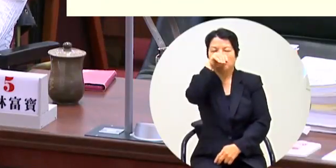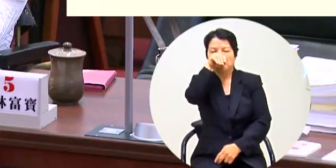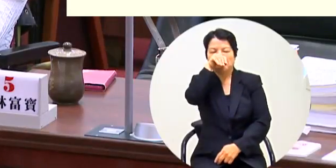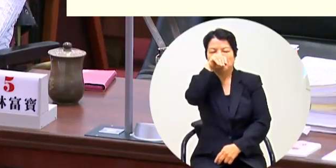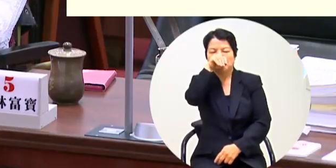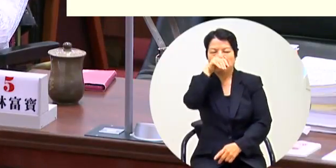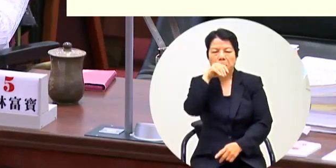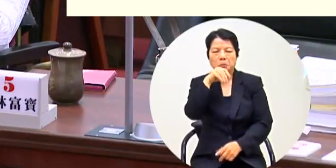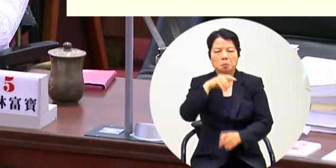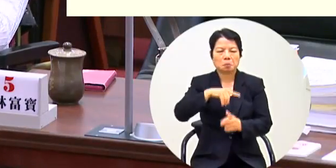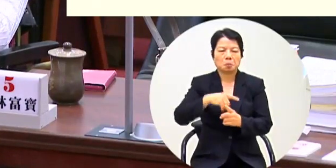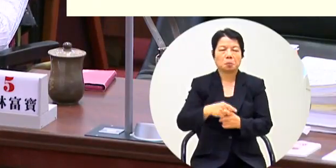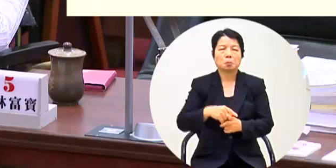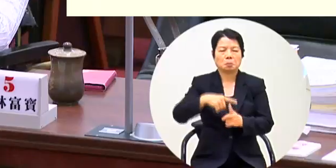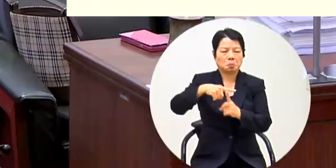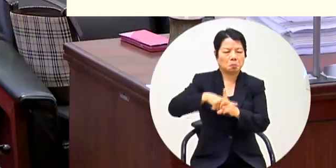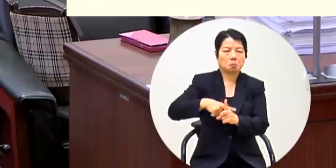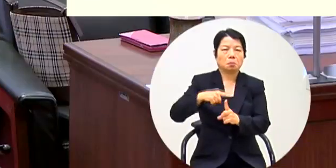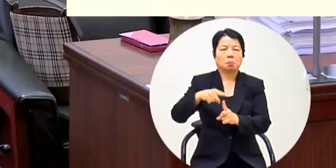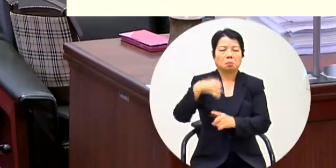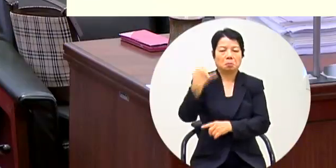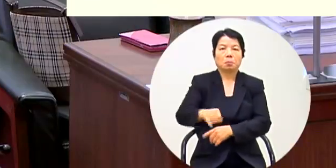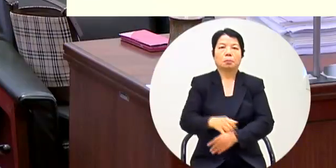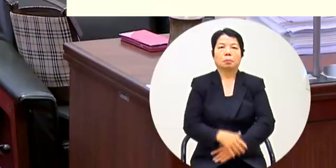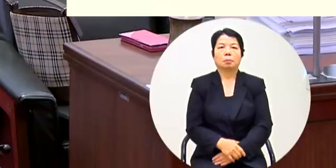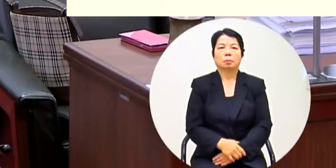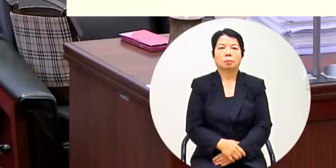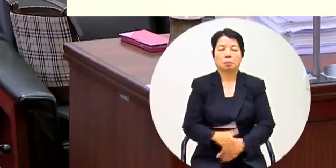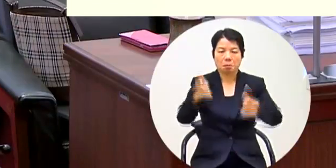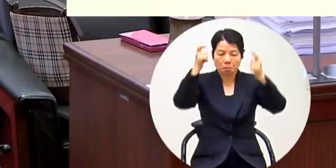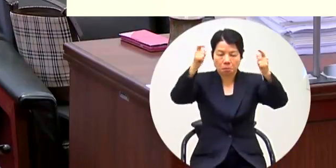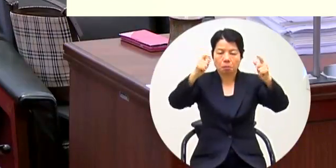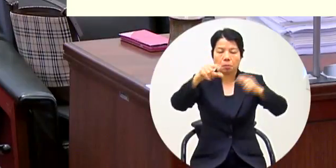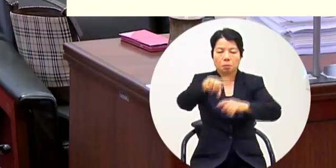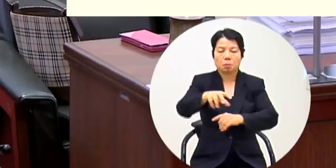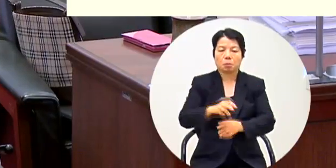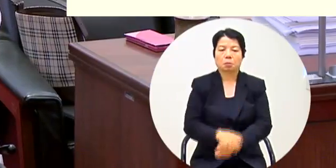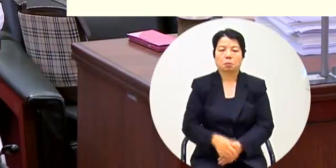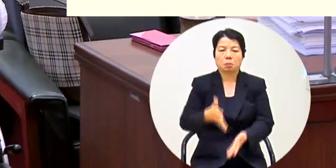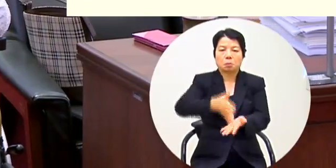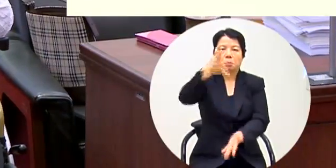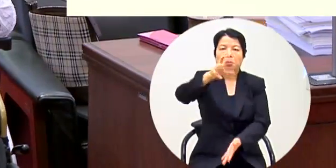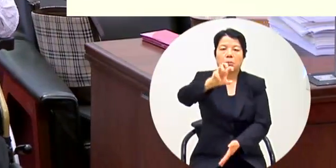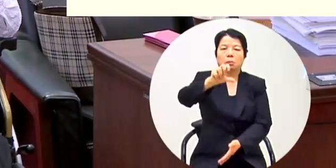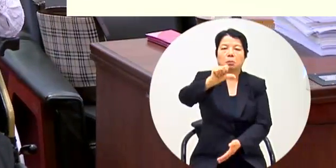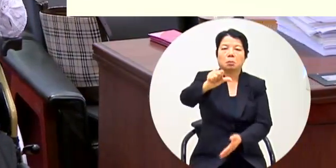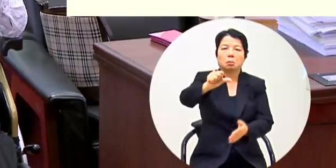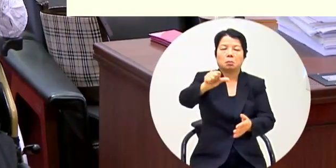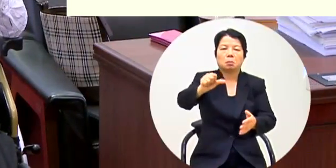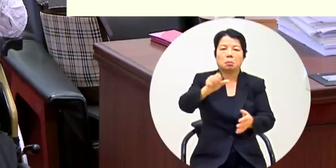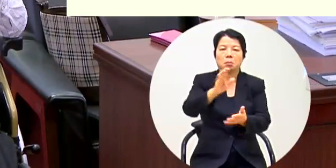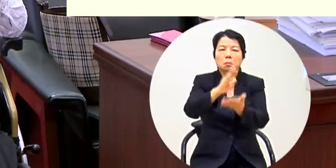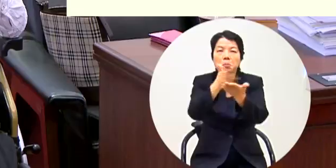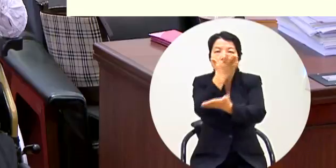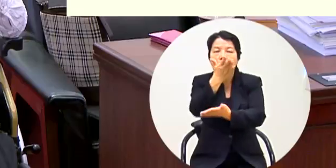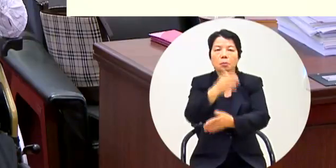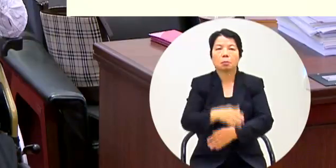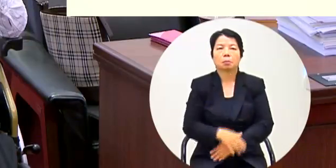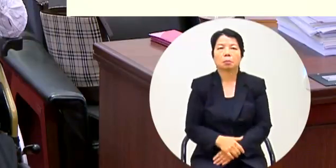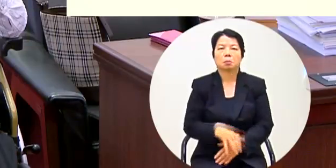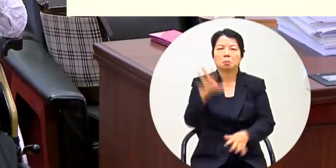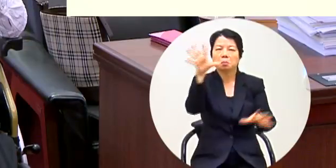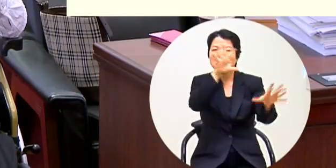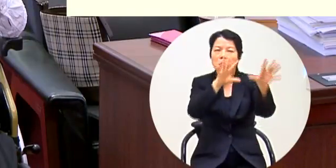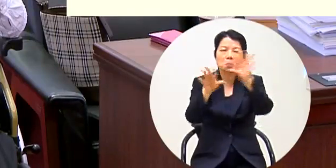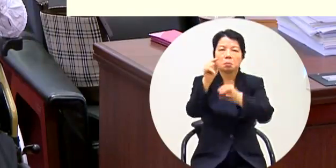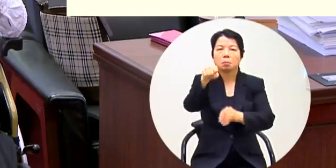全部都是高雄的地标85大楼消失不见了。那高雄的空气品质 AQI 的监测，